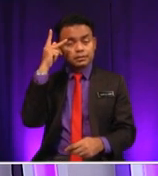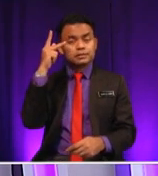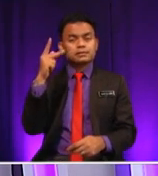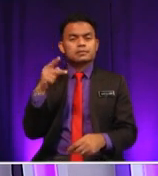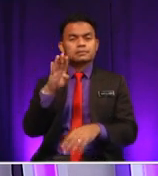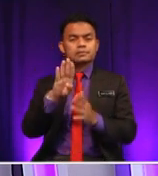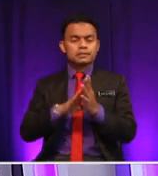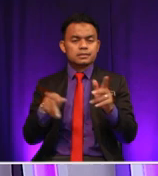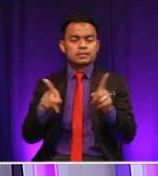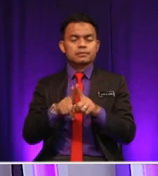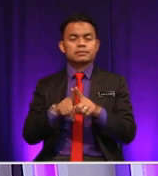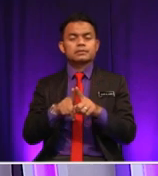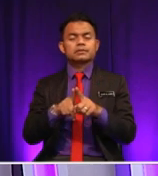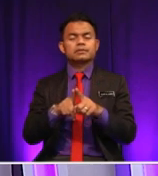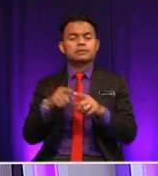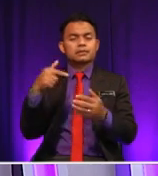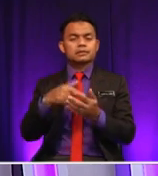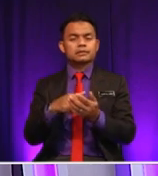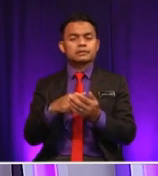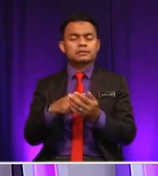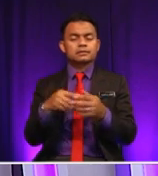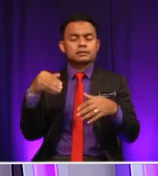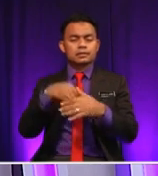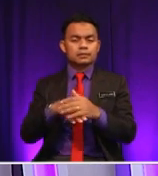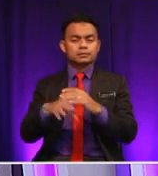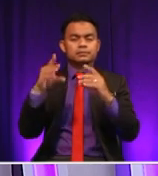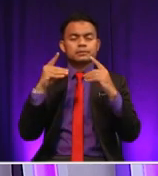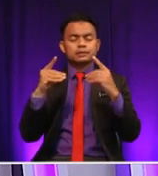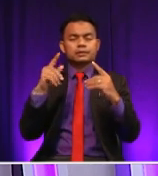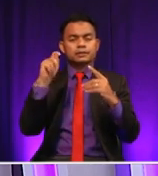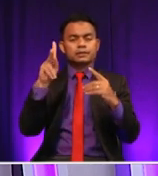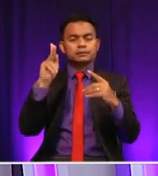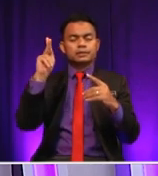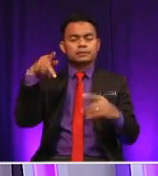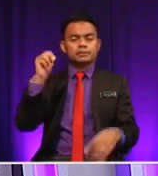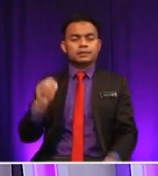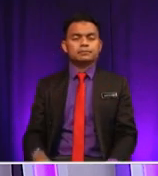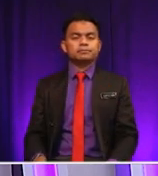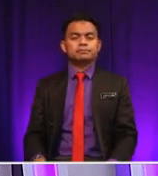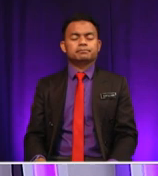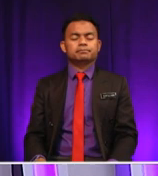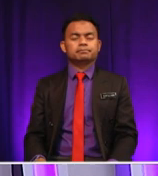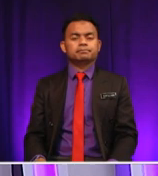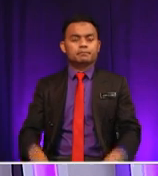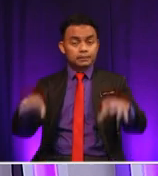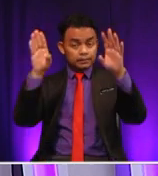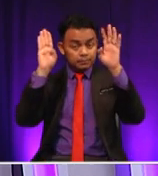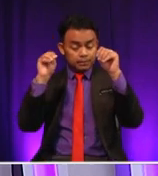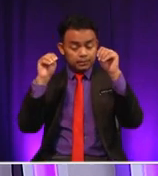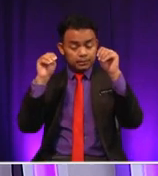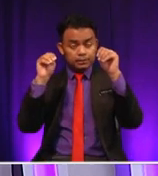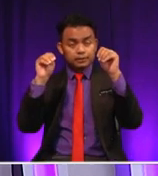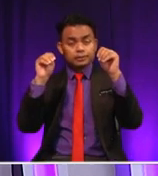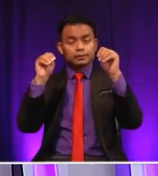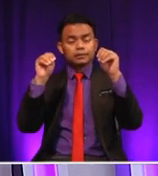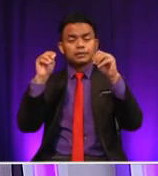tentunya untuk sukses SPM 2022 dengan mata pelajaran kesastraan Melayu komunikatif jadi